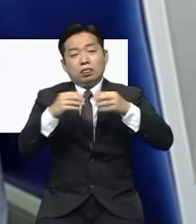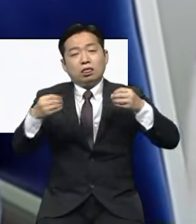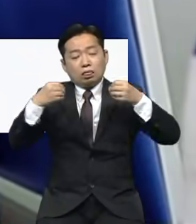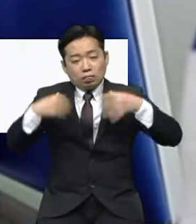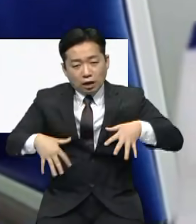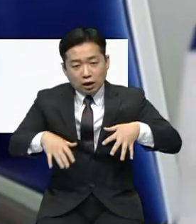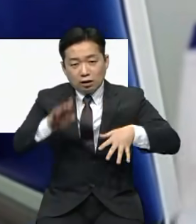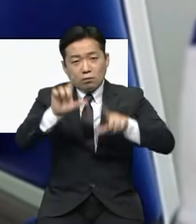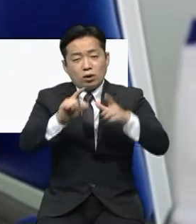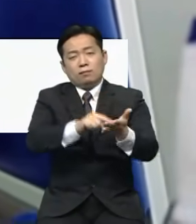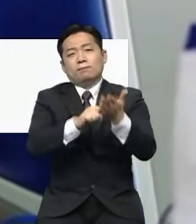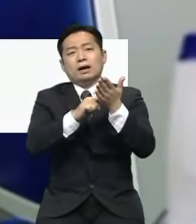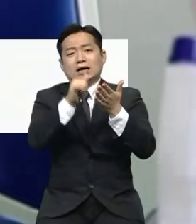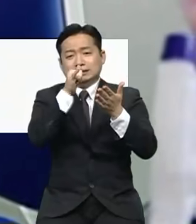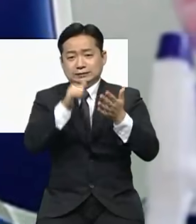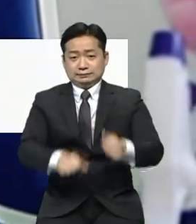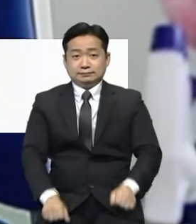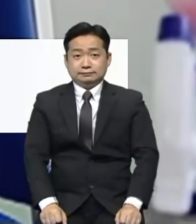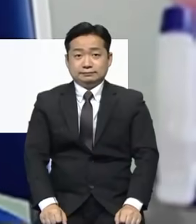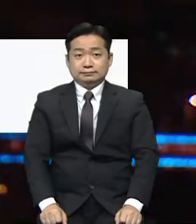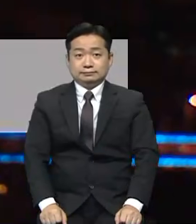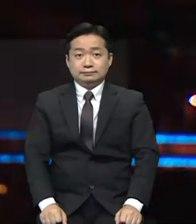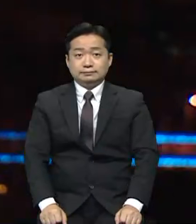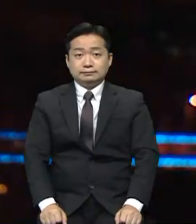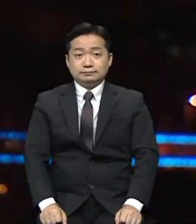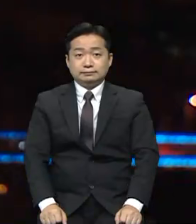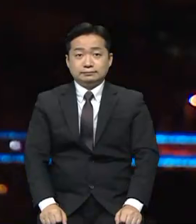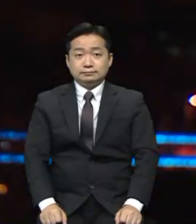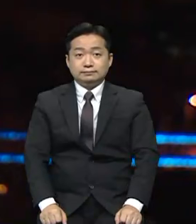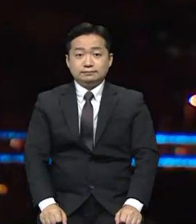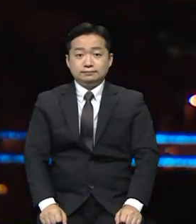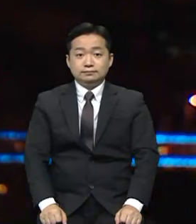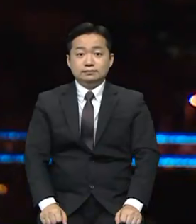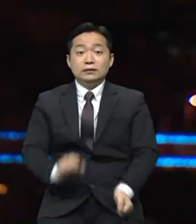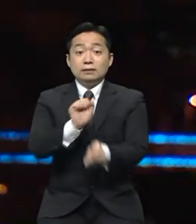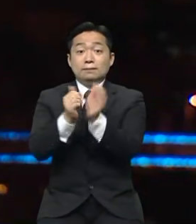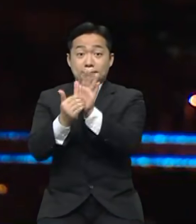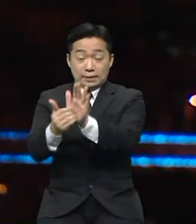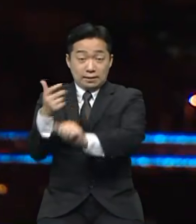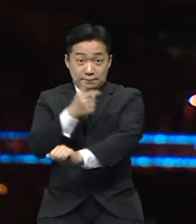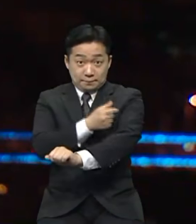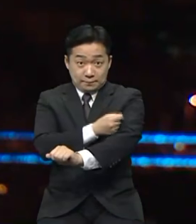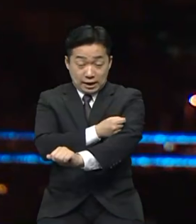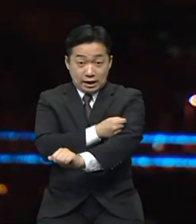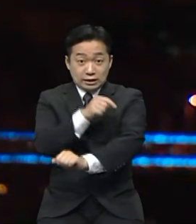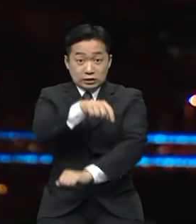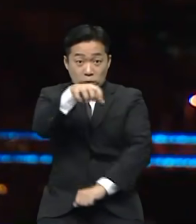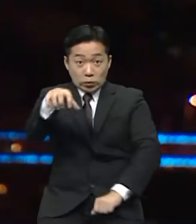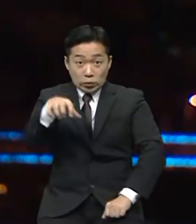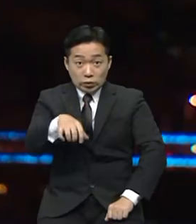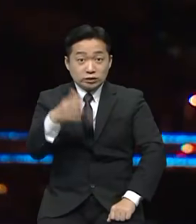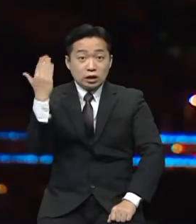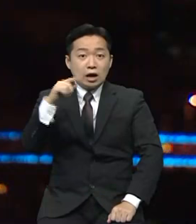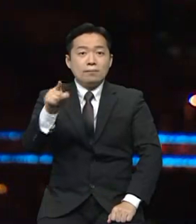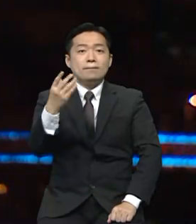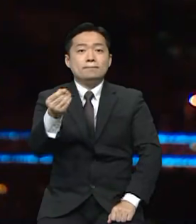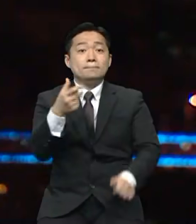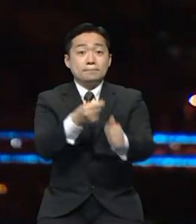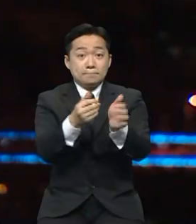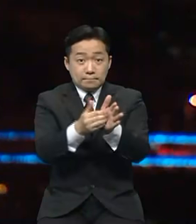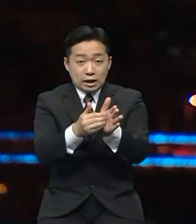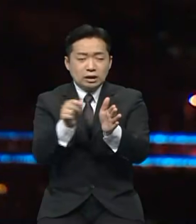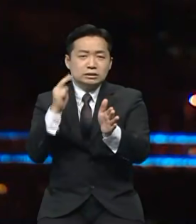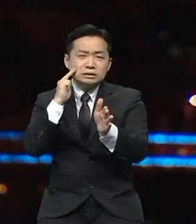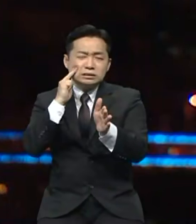presentó unos síntomas compatibles con disminución. 백신 제약사인 시노팜은 그동안 약 100만 명을 접종했는데